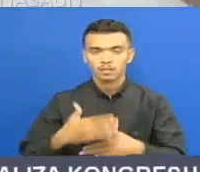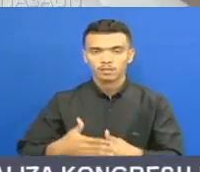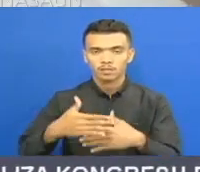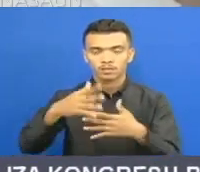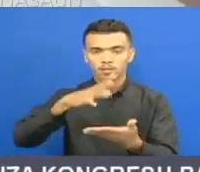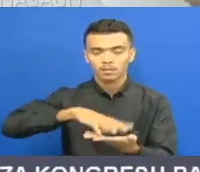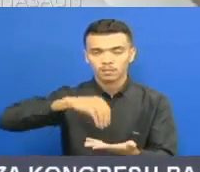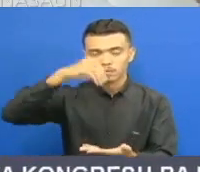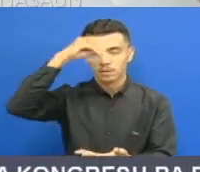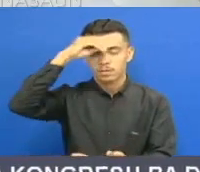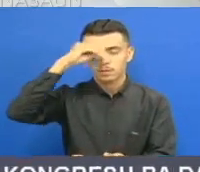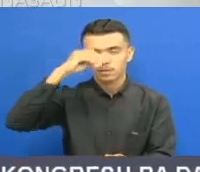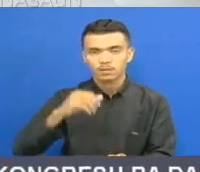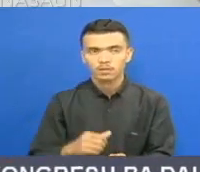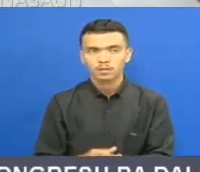ini